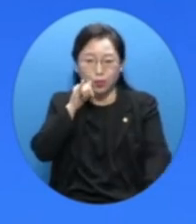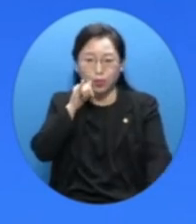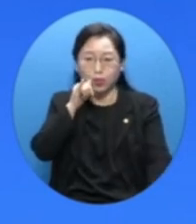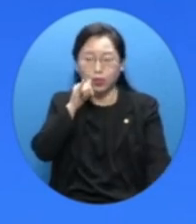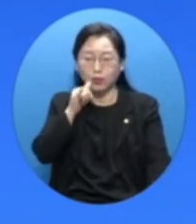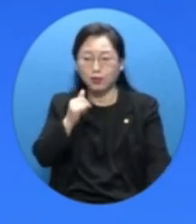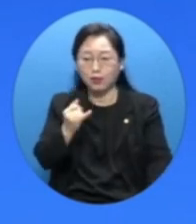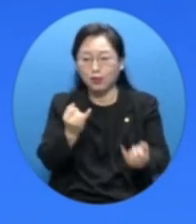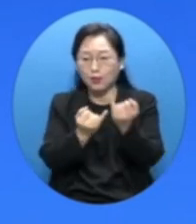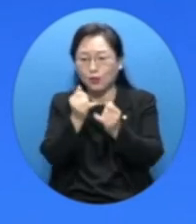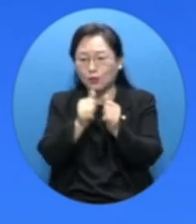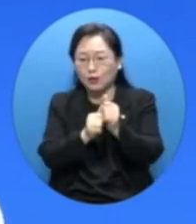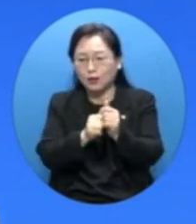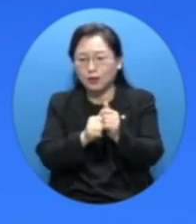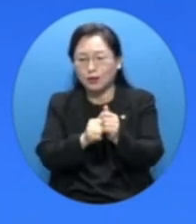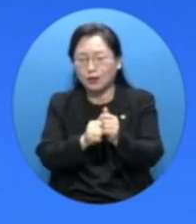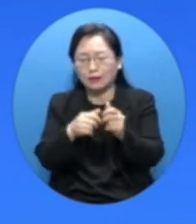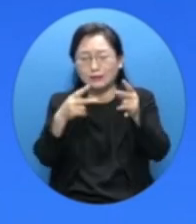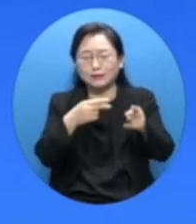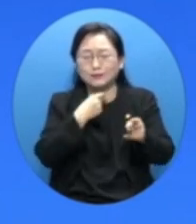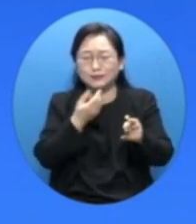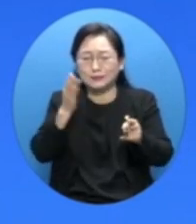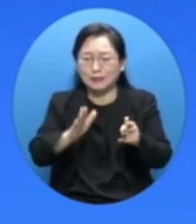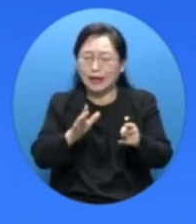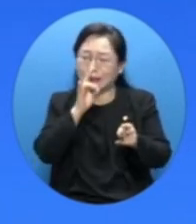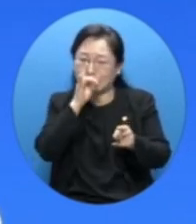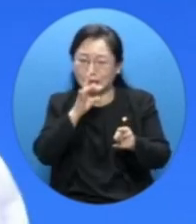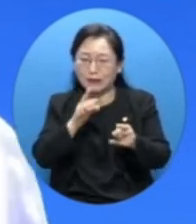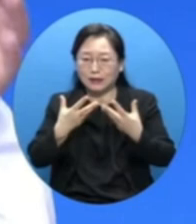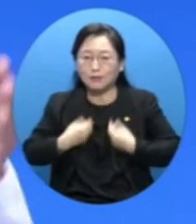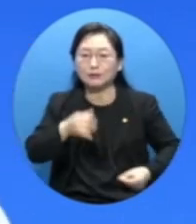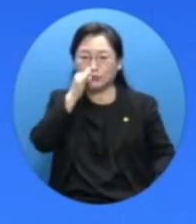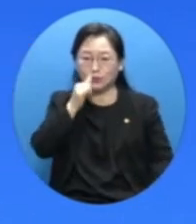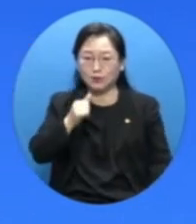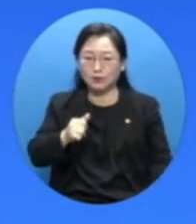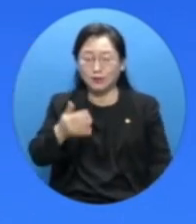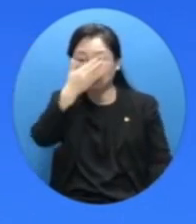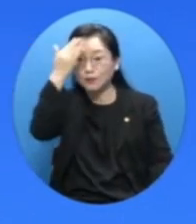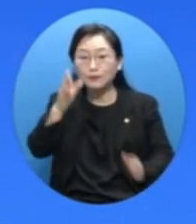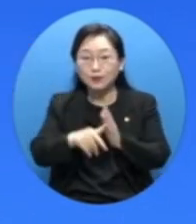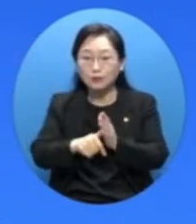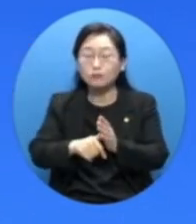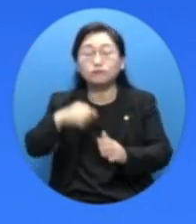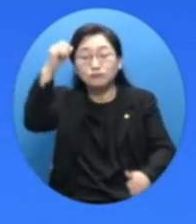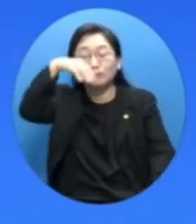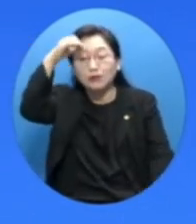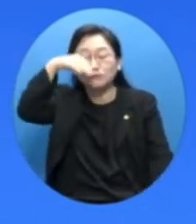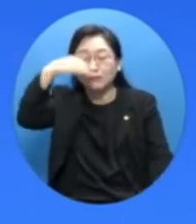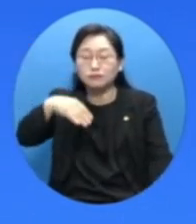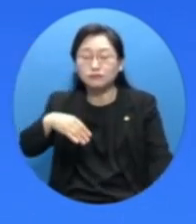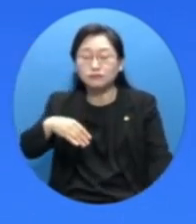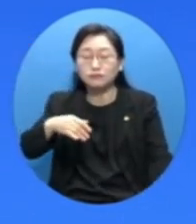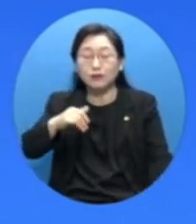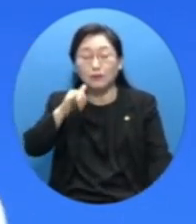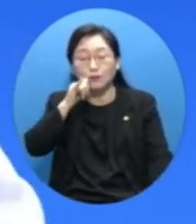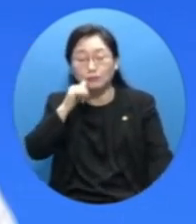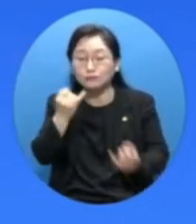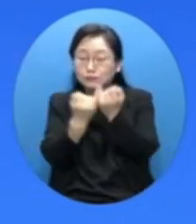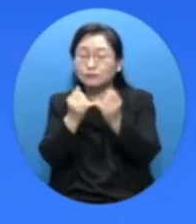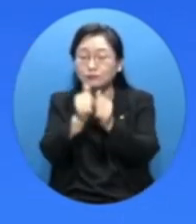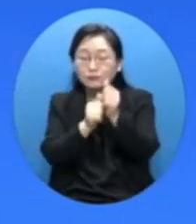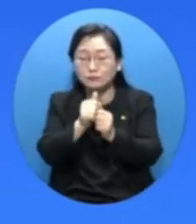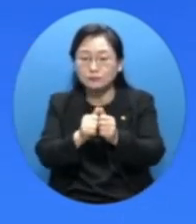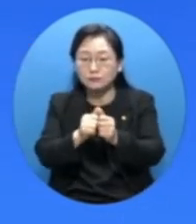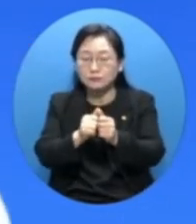동성애를 벗어나고 싶어도 벗어나지 못하고 절망 가운데 살고 있는 사람이 있습니다. 젊을 때 뭣도 모르고 동성애에 끌려 들어갔다가 대부분